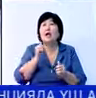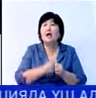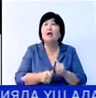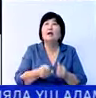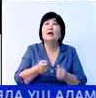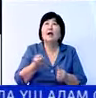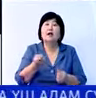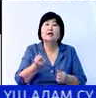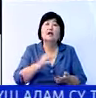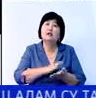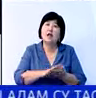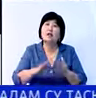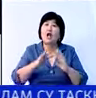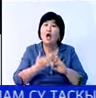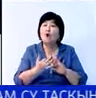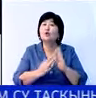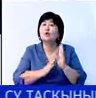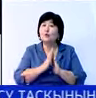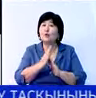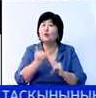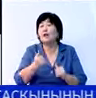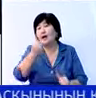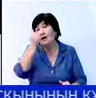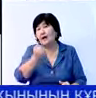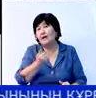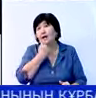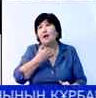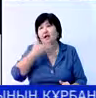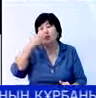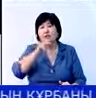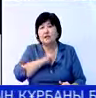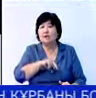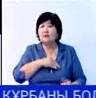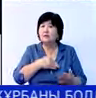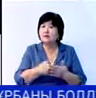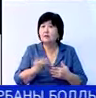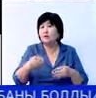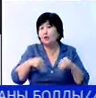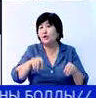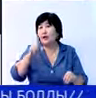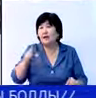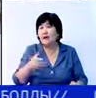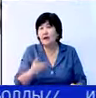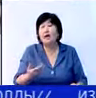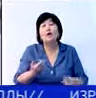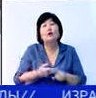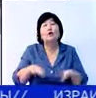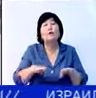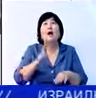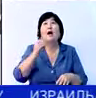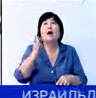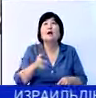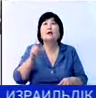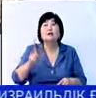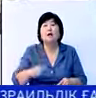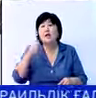баға. Таза ауылдың өнімі. Рахмет, жаздайғы еңбегі ғой енді диқандардың да. Сонымен қатар қармақшылықтар